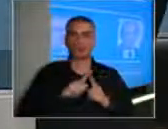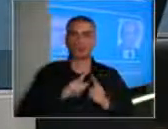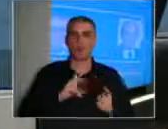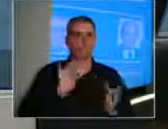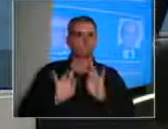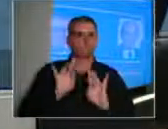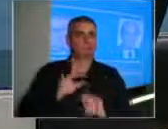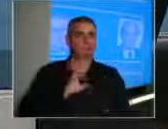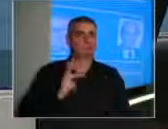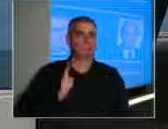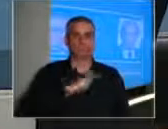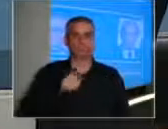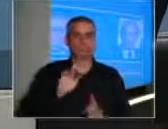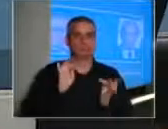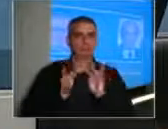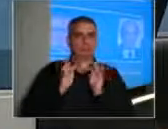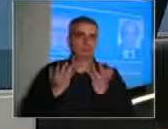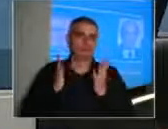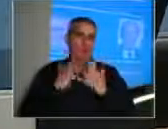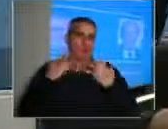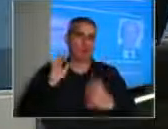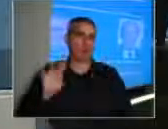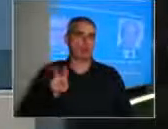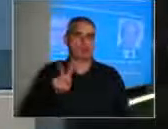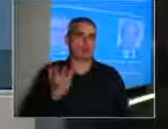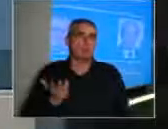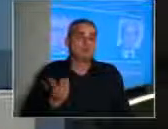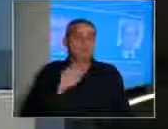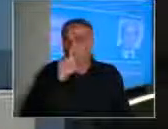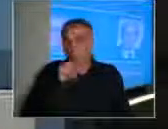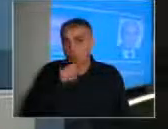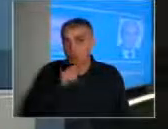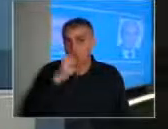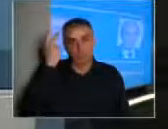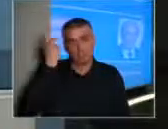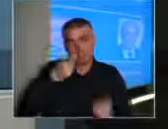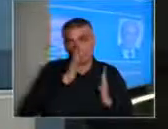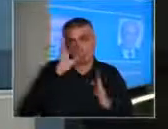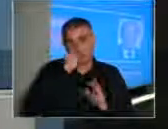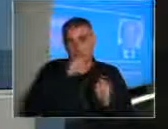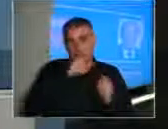טינה אישית מאוד מאוד גדולה, שיכול להיות אולי שם הלוגיקה של זה?